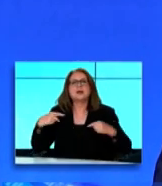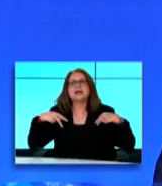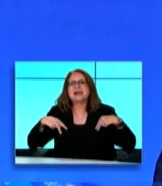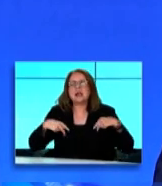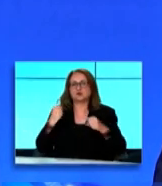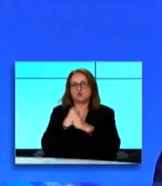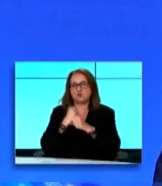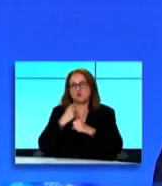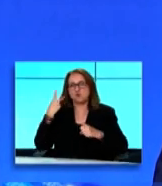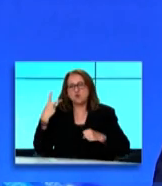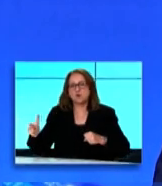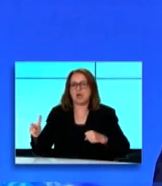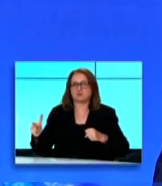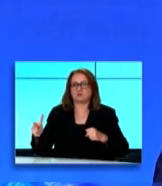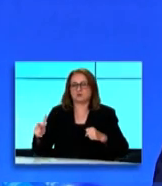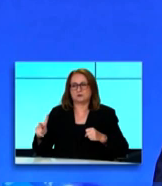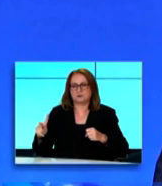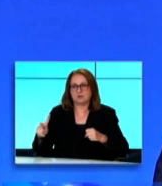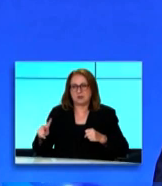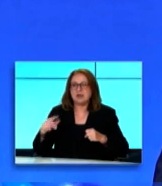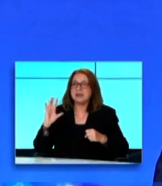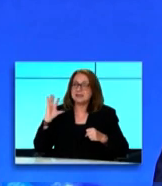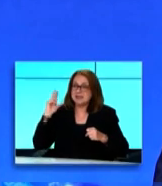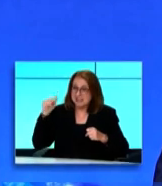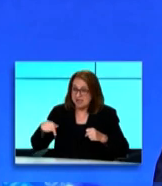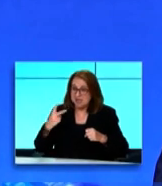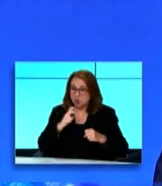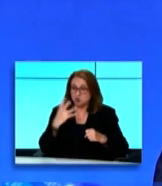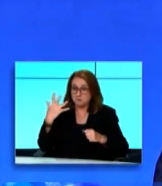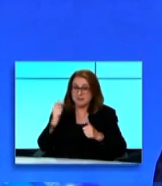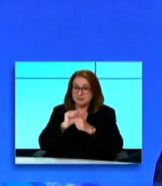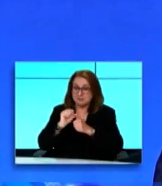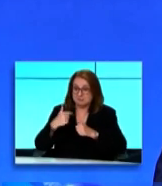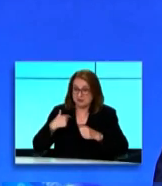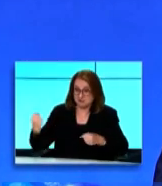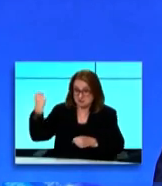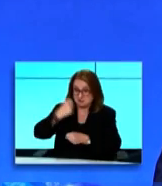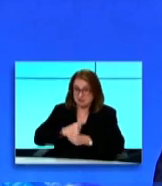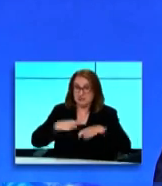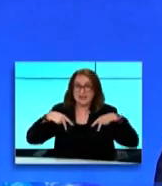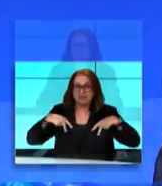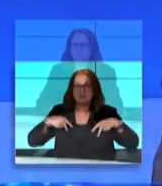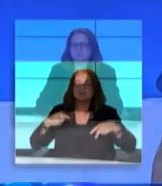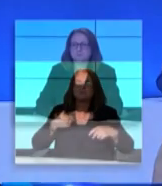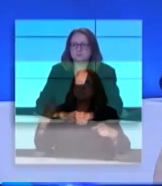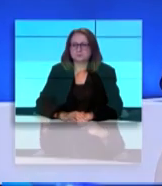οποίον και ζήτησα να μας βοηθήσει να ξανασκεφτούμε από την αρχή το μέλλον της Βόρειας Εύβοιας, υπογράμμισε ο